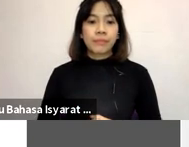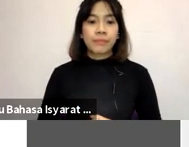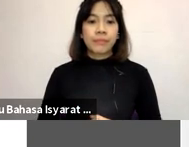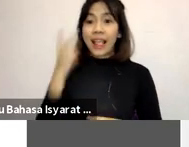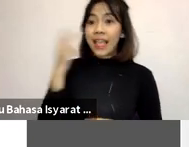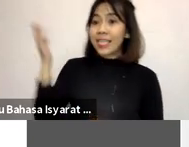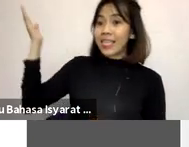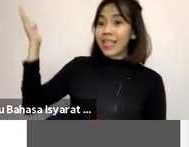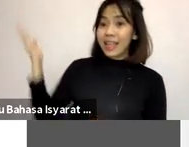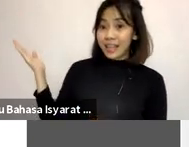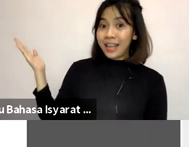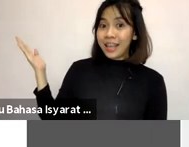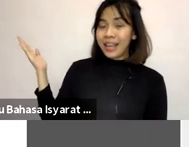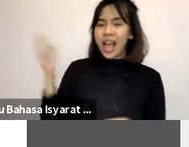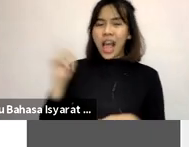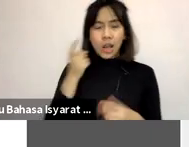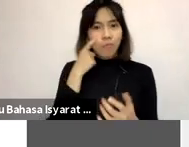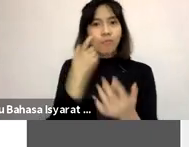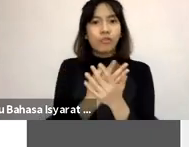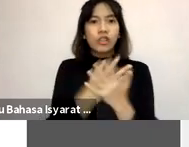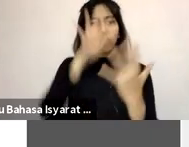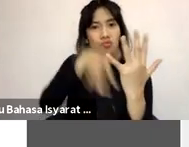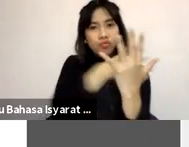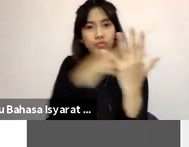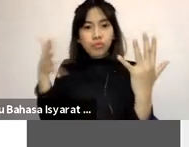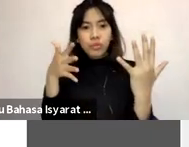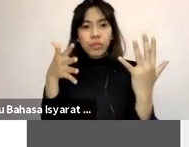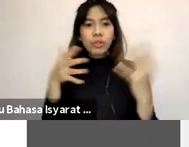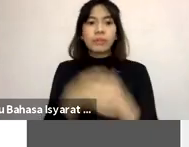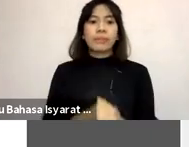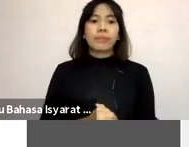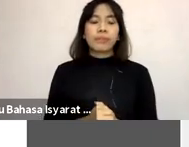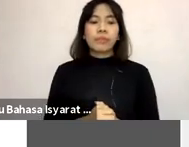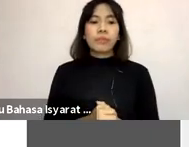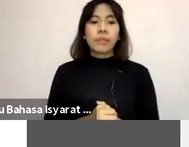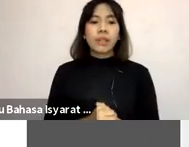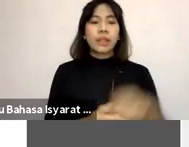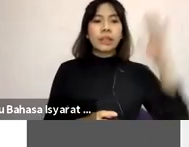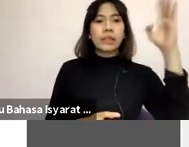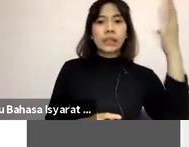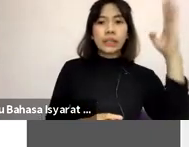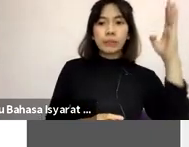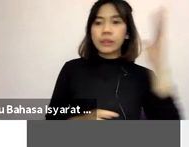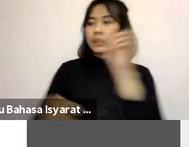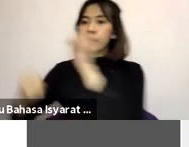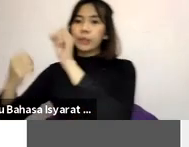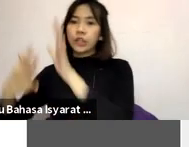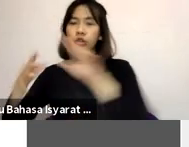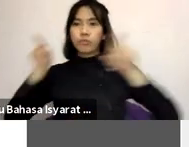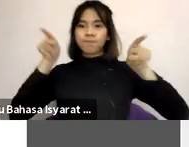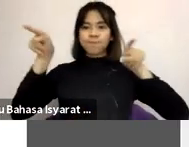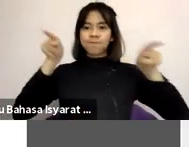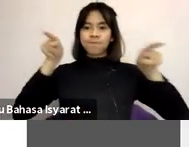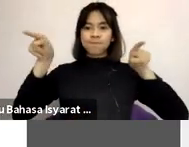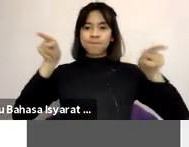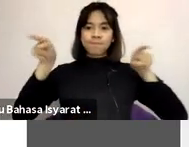kelihatan di sana bagaimana preferensi terhadap antifeedant visindo Sekali lagi